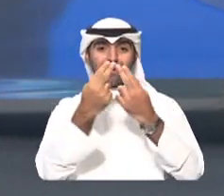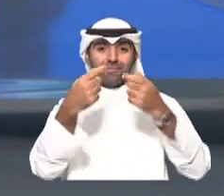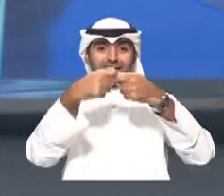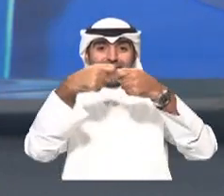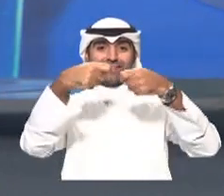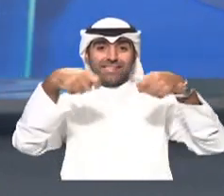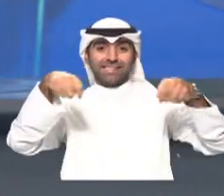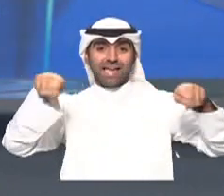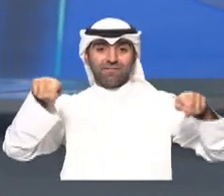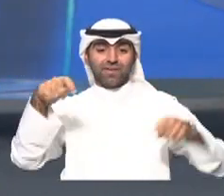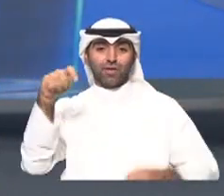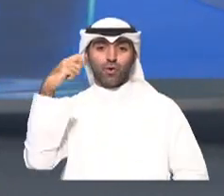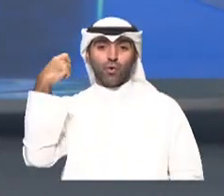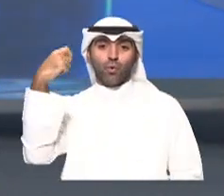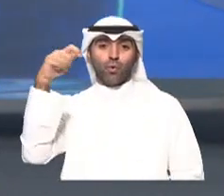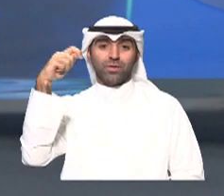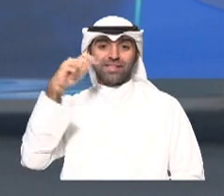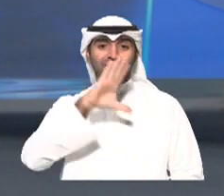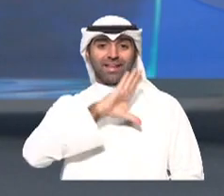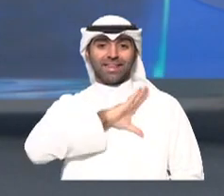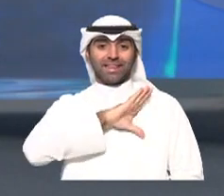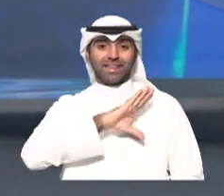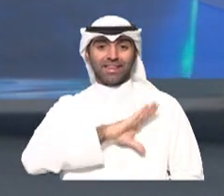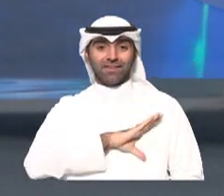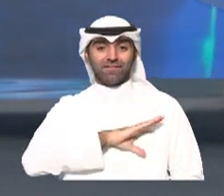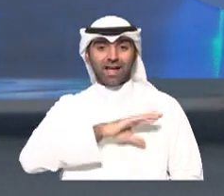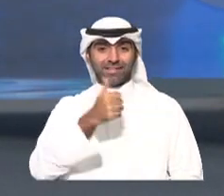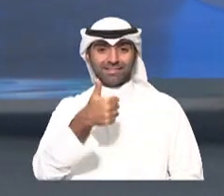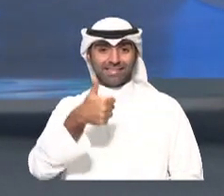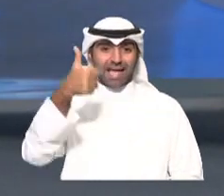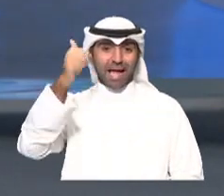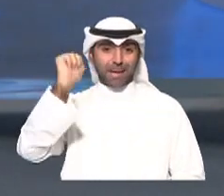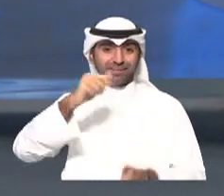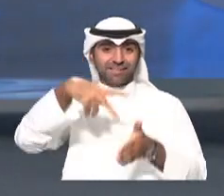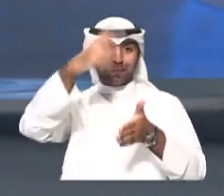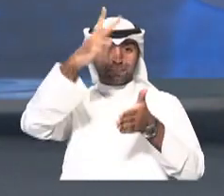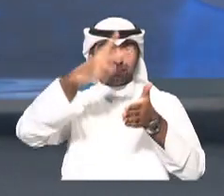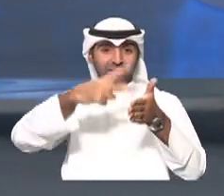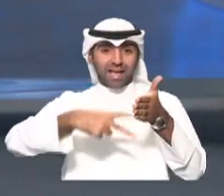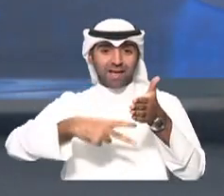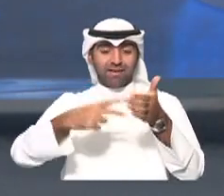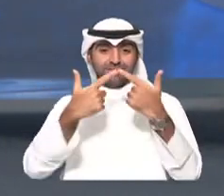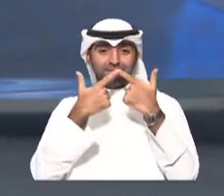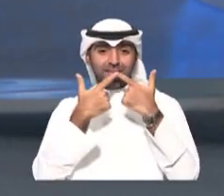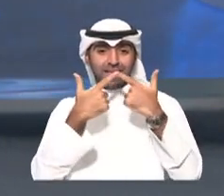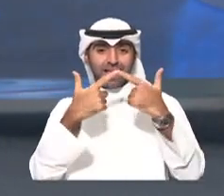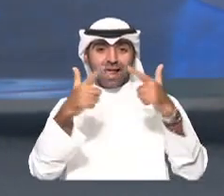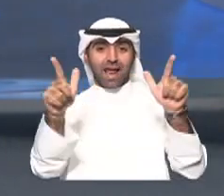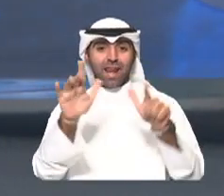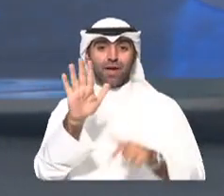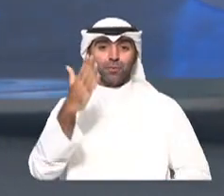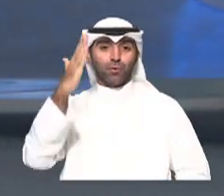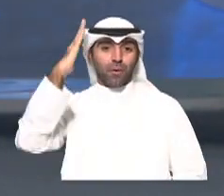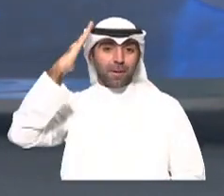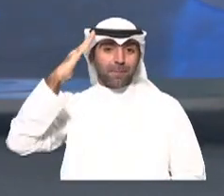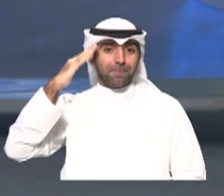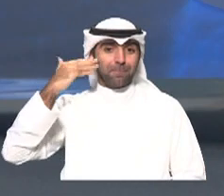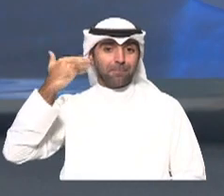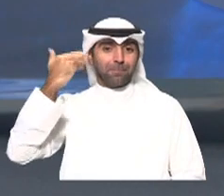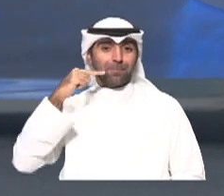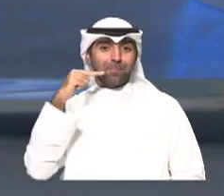ضوء قرار نائب رئيس مجلس الوزراء وزير الدفاع الشيخ حمد جابر العلي السماحة للمرأة